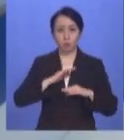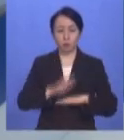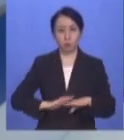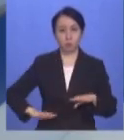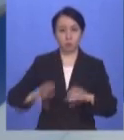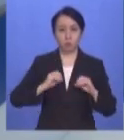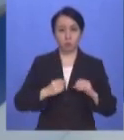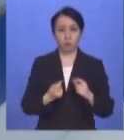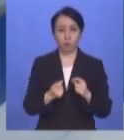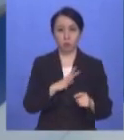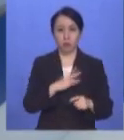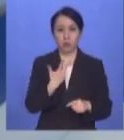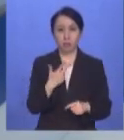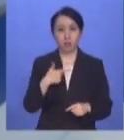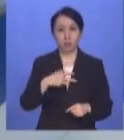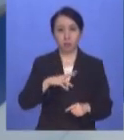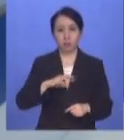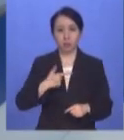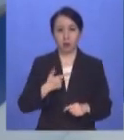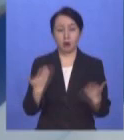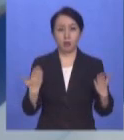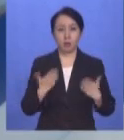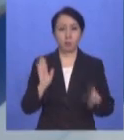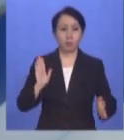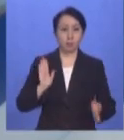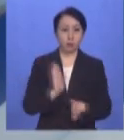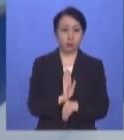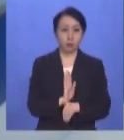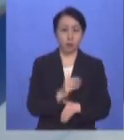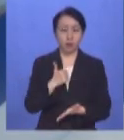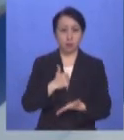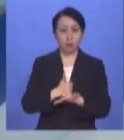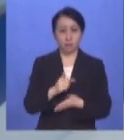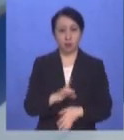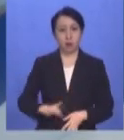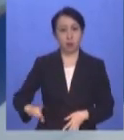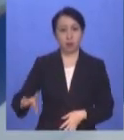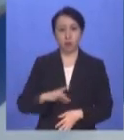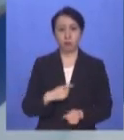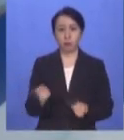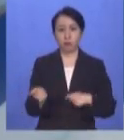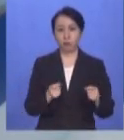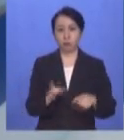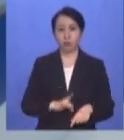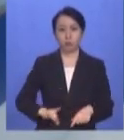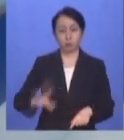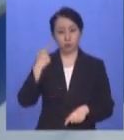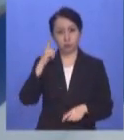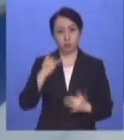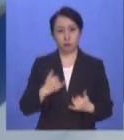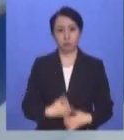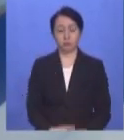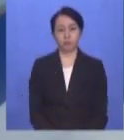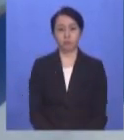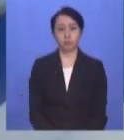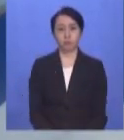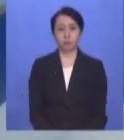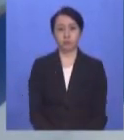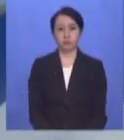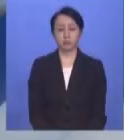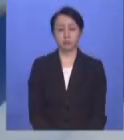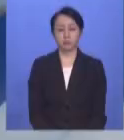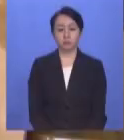культур расположится на 3 миллионов гектар. Какие поручения дал глава региона руководителям районов, узнаете из нашего сюжета.